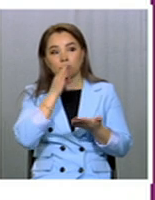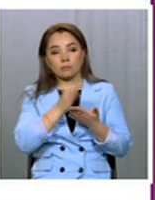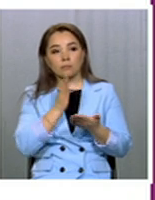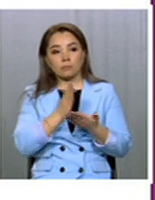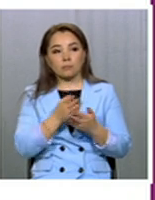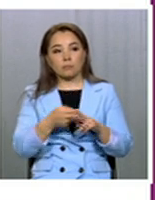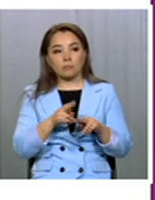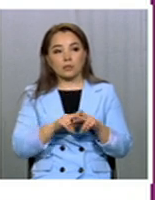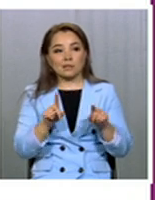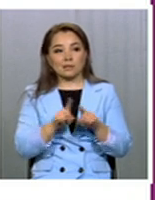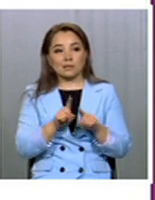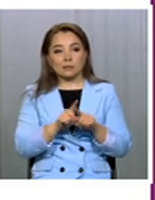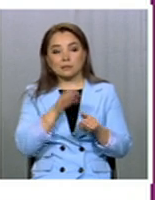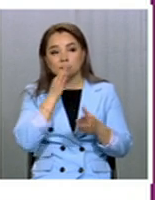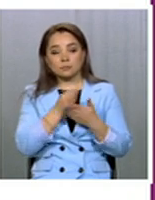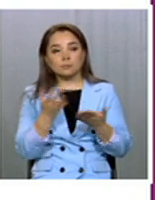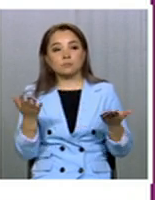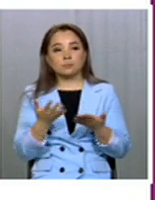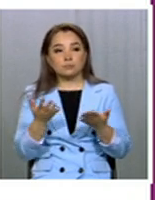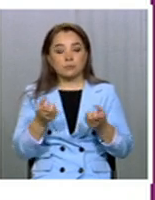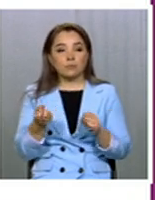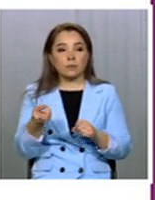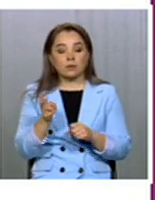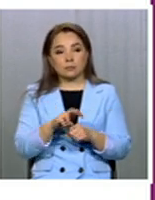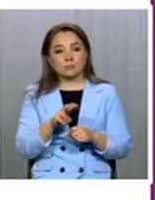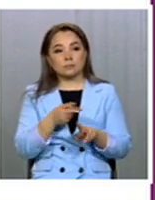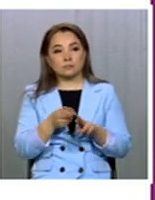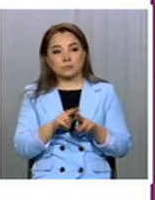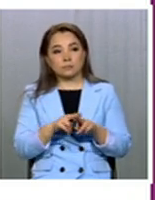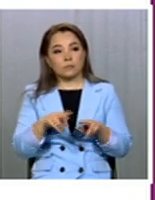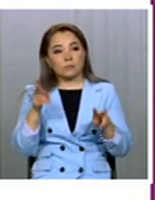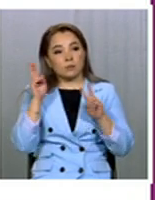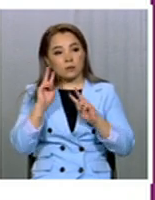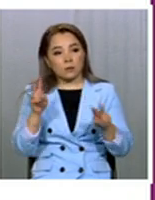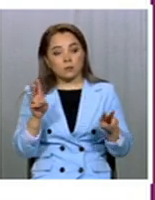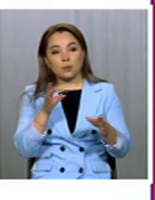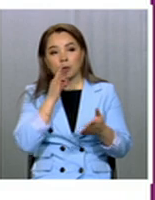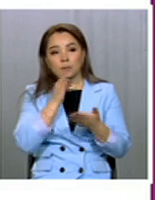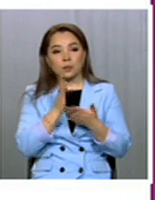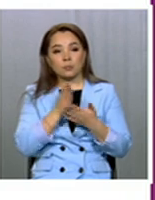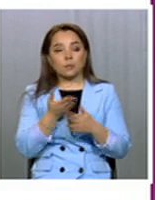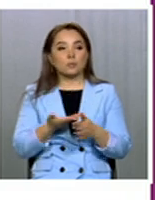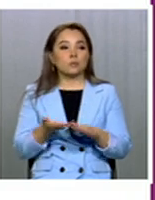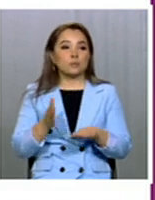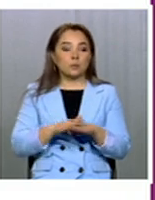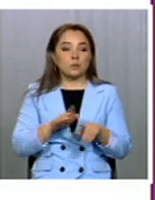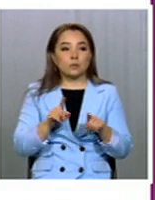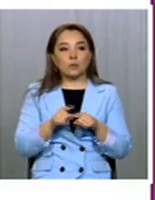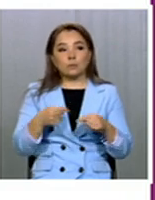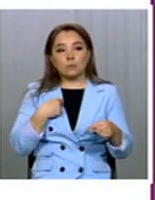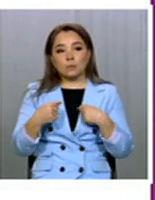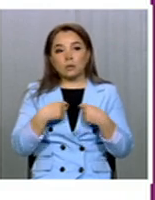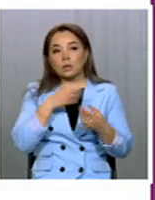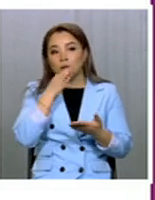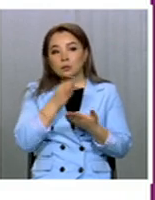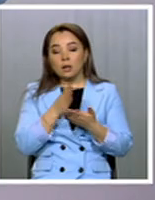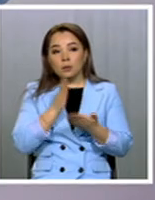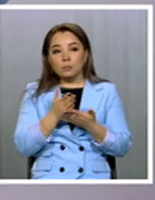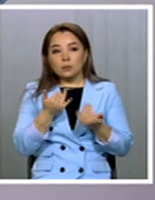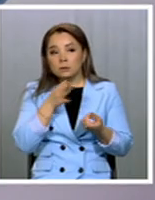залым екеніңді қалай келгем танымай. Бұдан өткен зор қасірет болар ма?